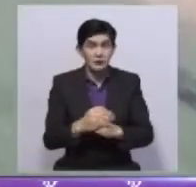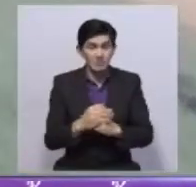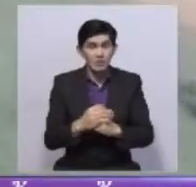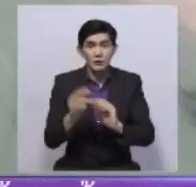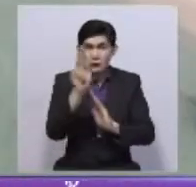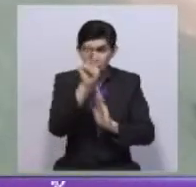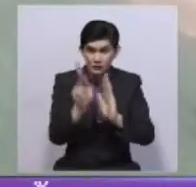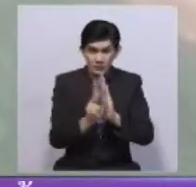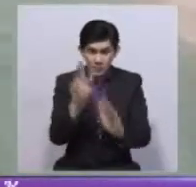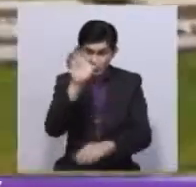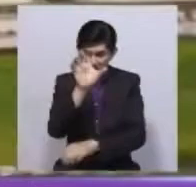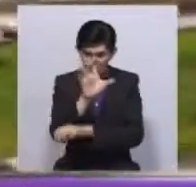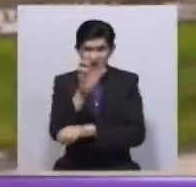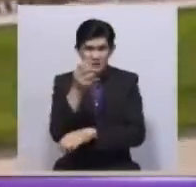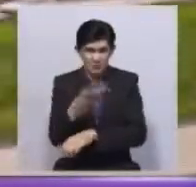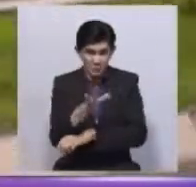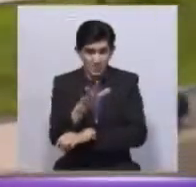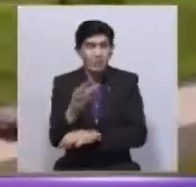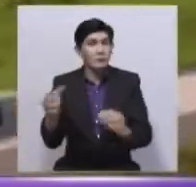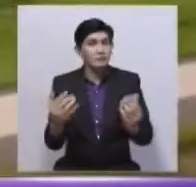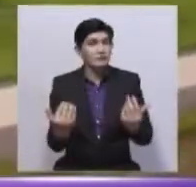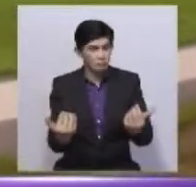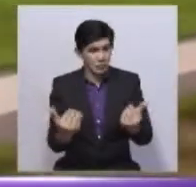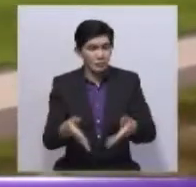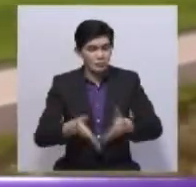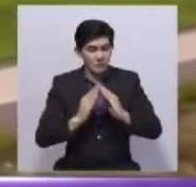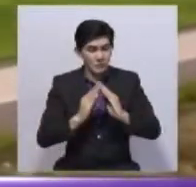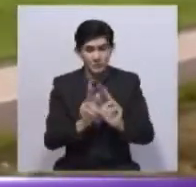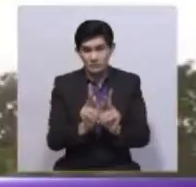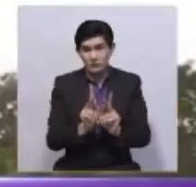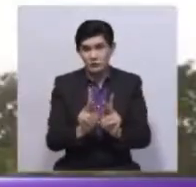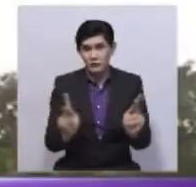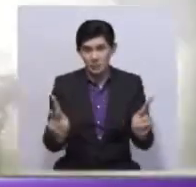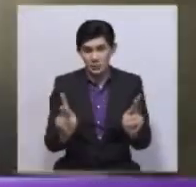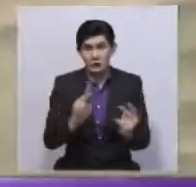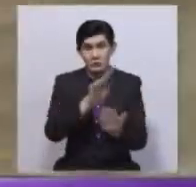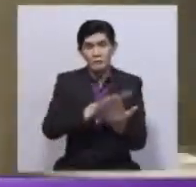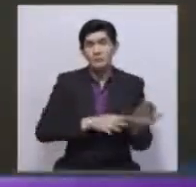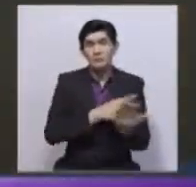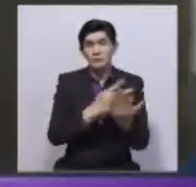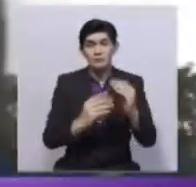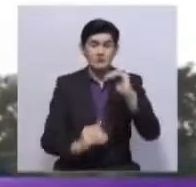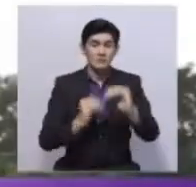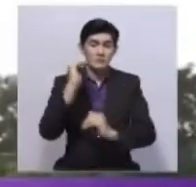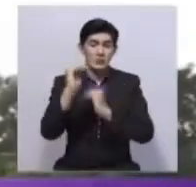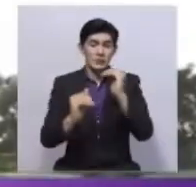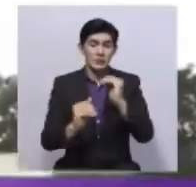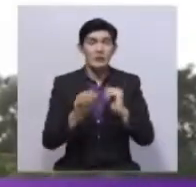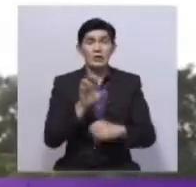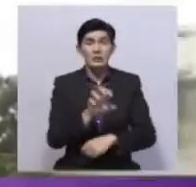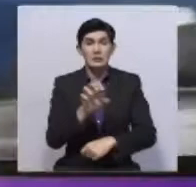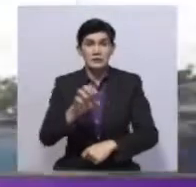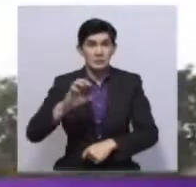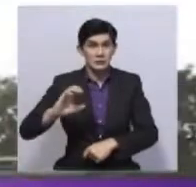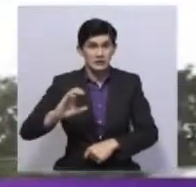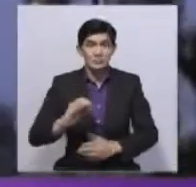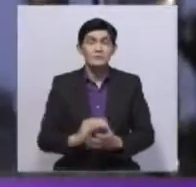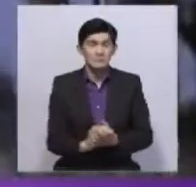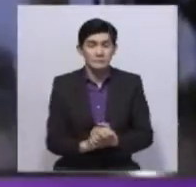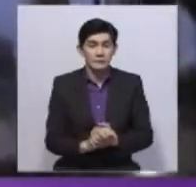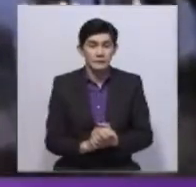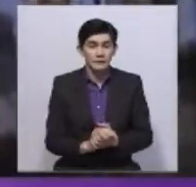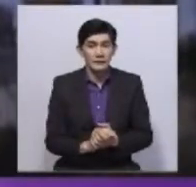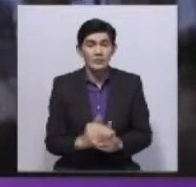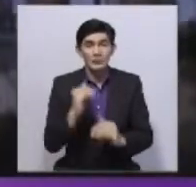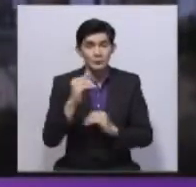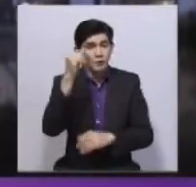หลังกฎหมายมีผลบังคับใช้จะมีการจัดตั้งคณะกรรมการนโยบายพัฒนาระเบียงเศรษฐกิจภาคตะวันออกภายใ